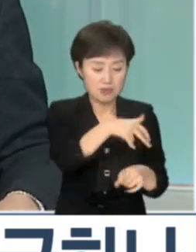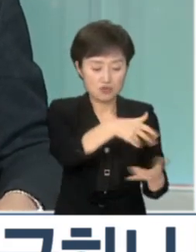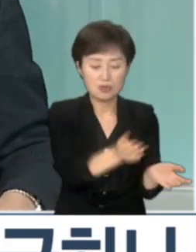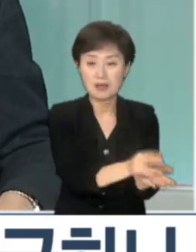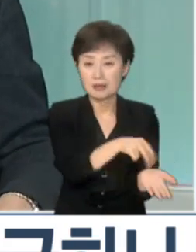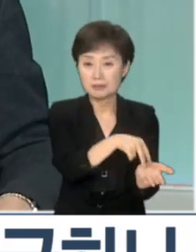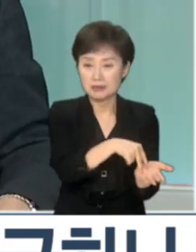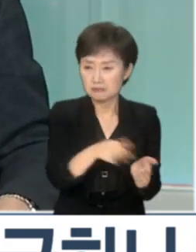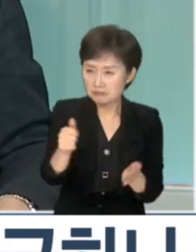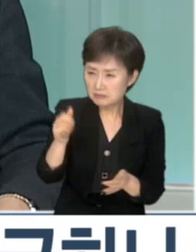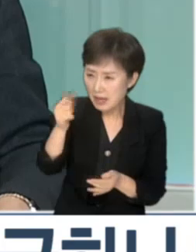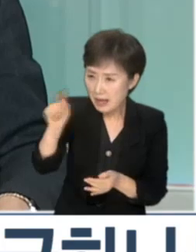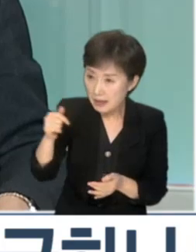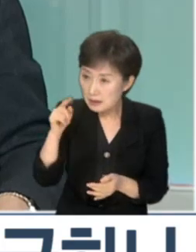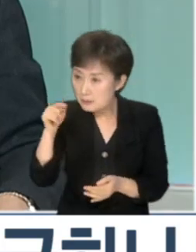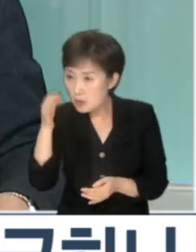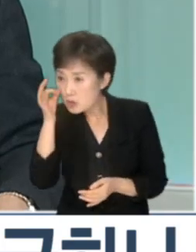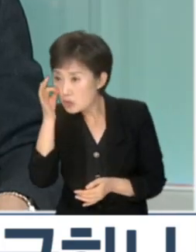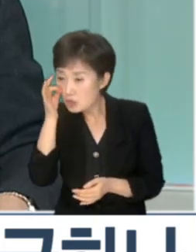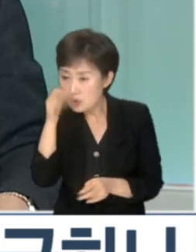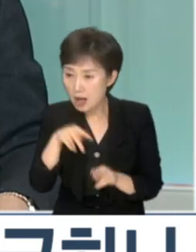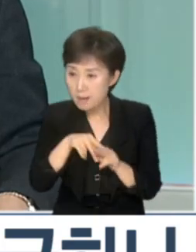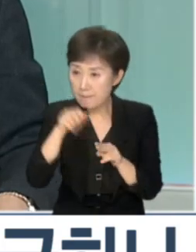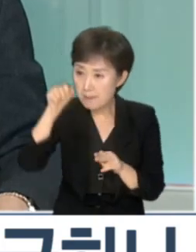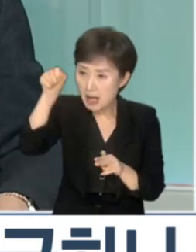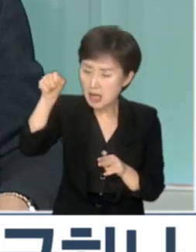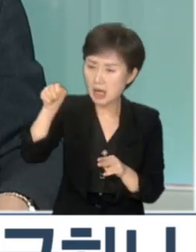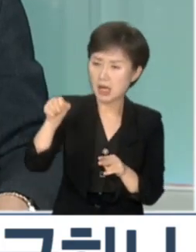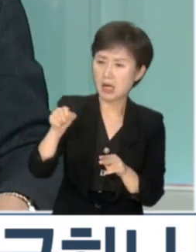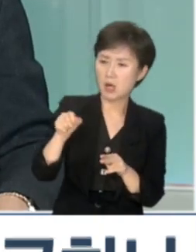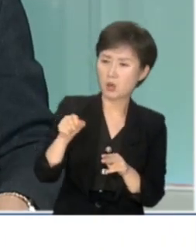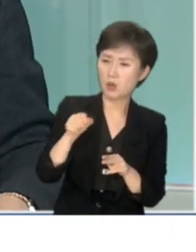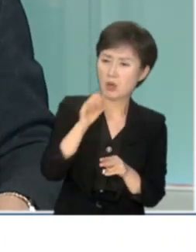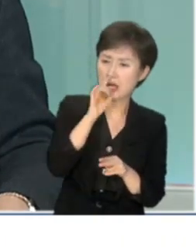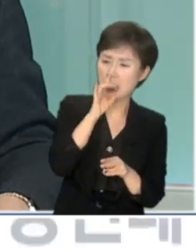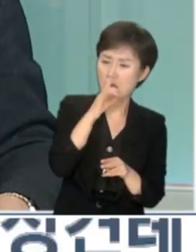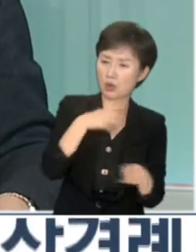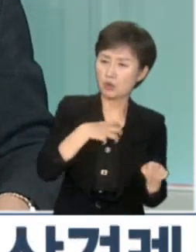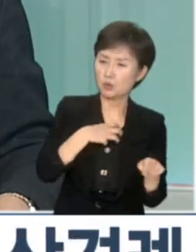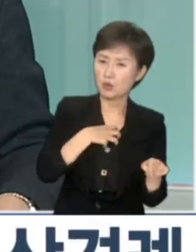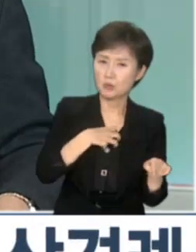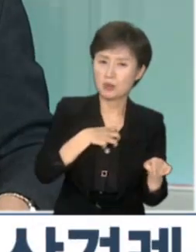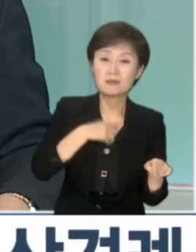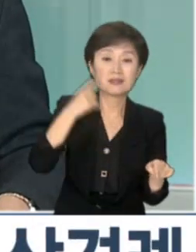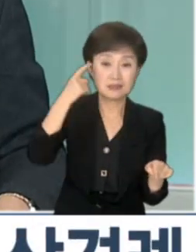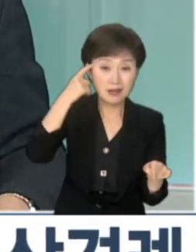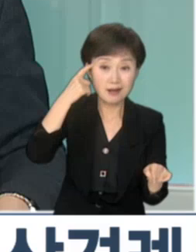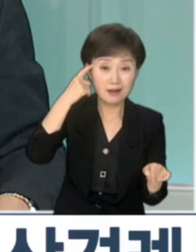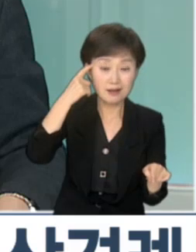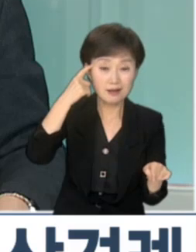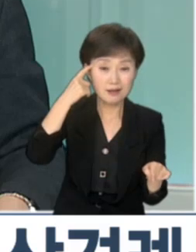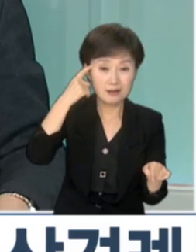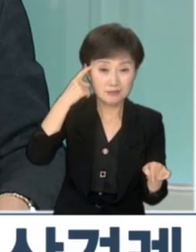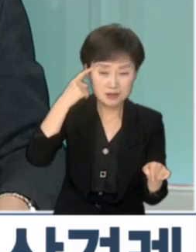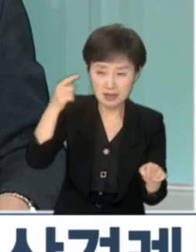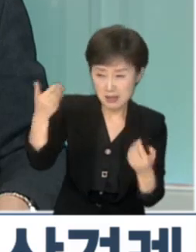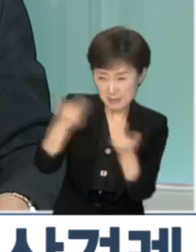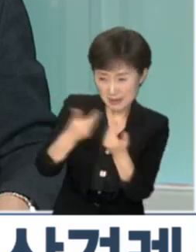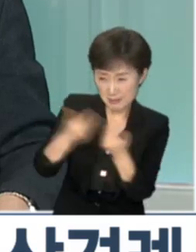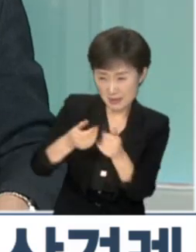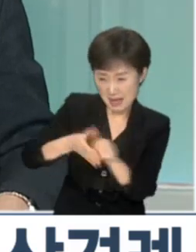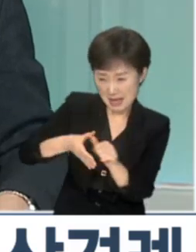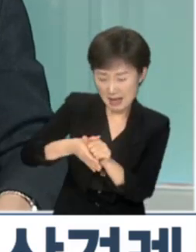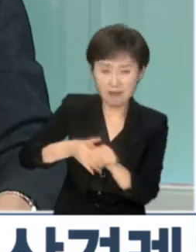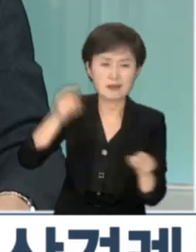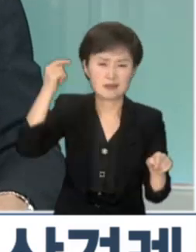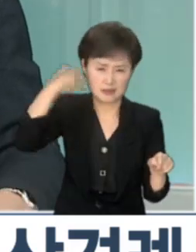한동훈 장관이 출마한다든가 한동훈 장관이 대선 주자로 가면 그만큼 뼈아픈 상처를 줄 수 있다고 판단하기 때문에 지금 야당에서 이렇게 하는